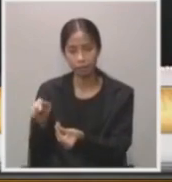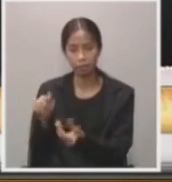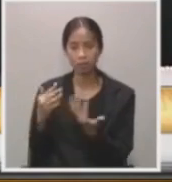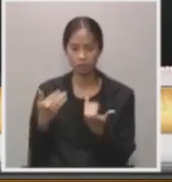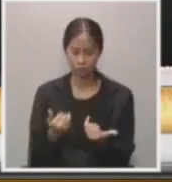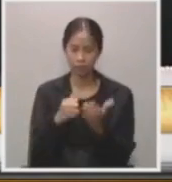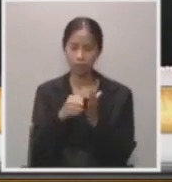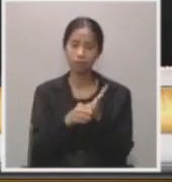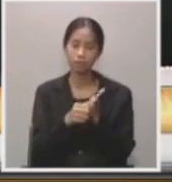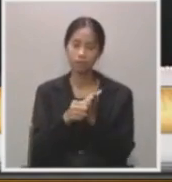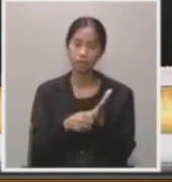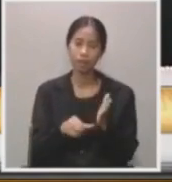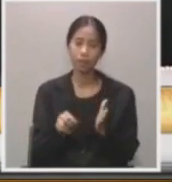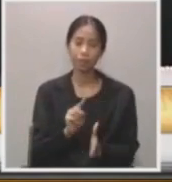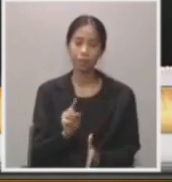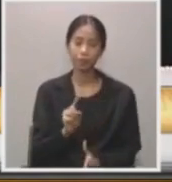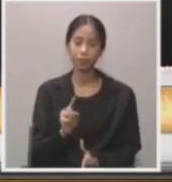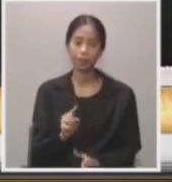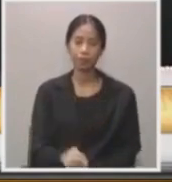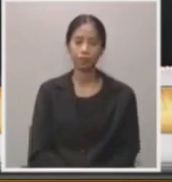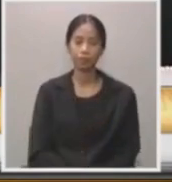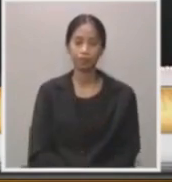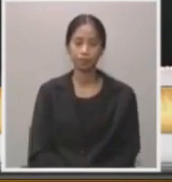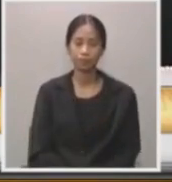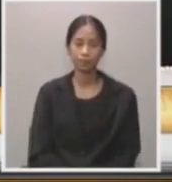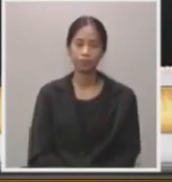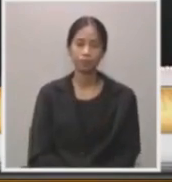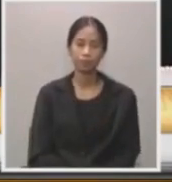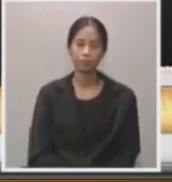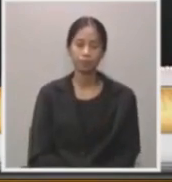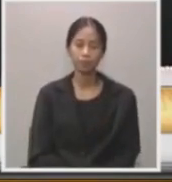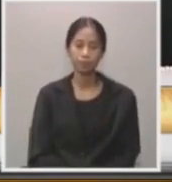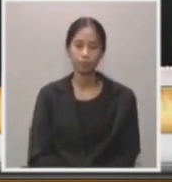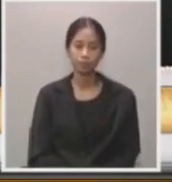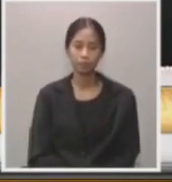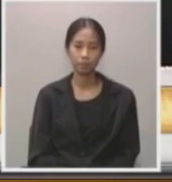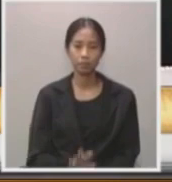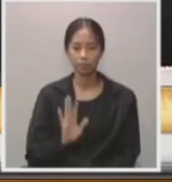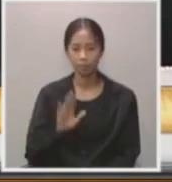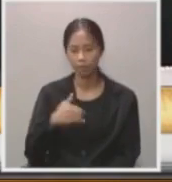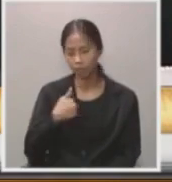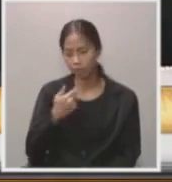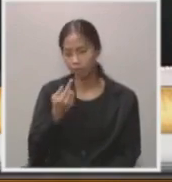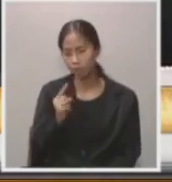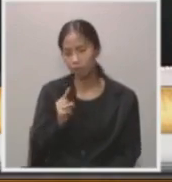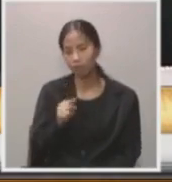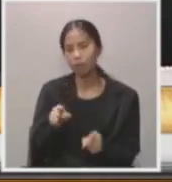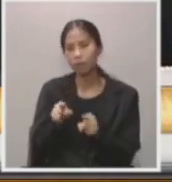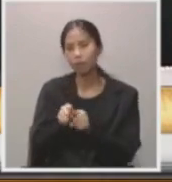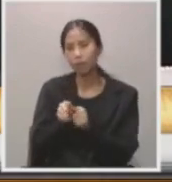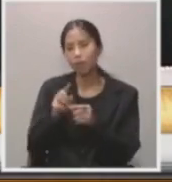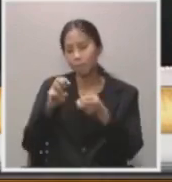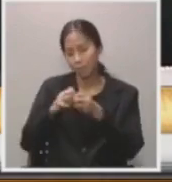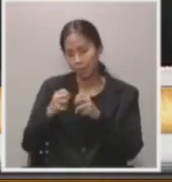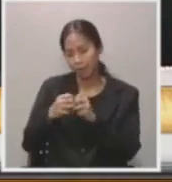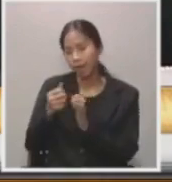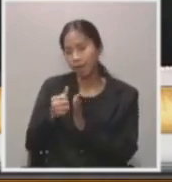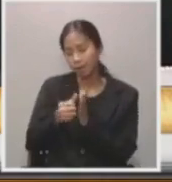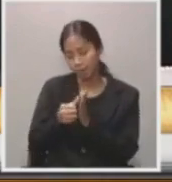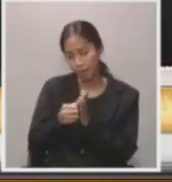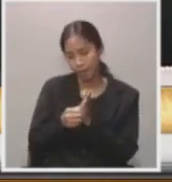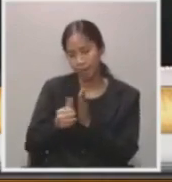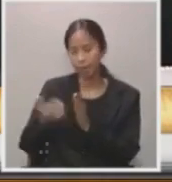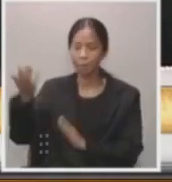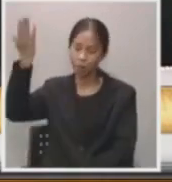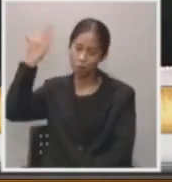ก้ไขในครั้งนี้นั้นส่วนหนึ่งก็บอกกันชัดเจนแล้วนะครับว่าเพื่อแก้ปัญหา